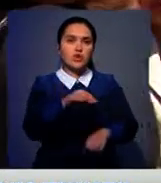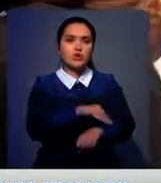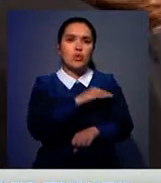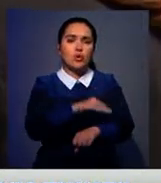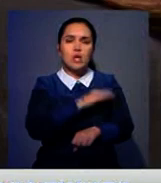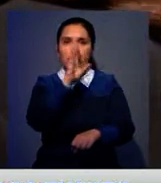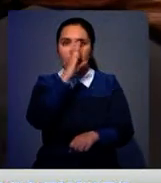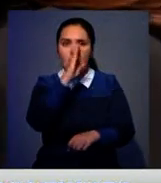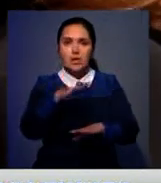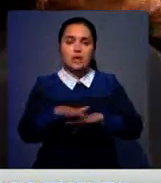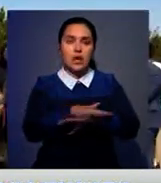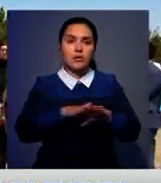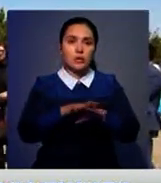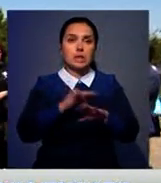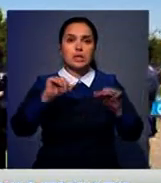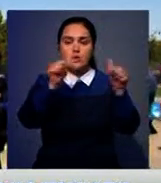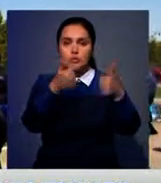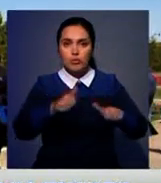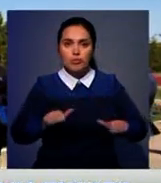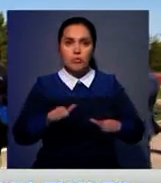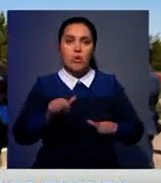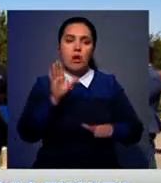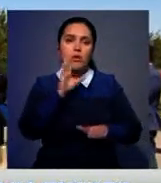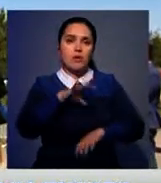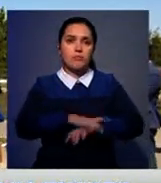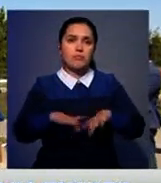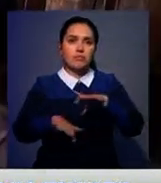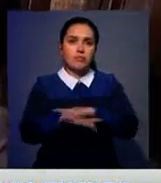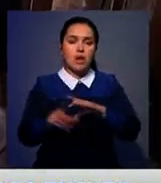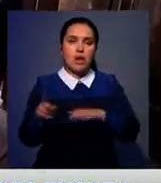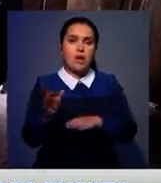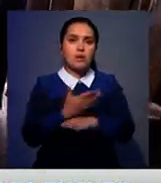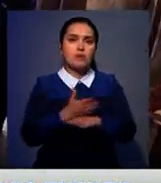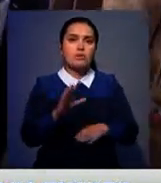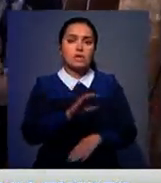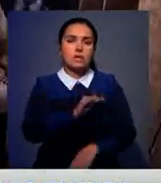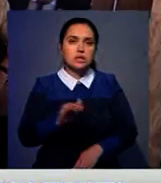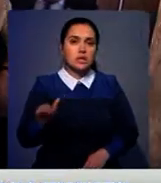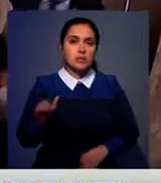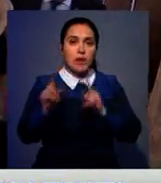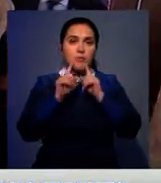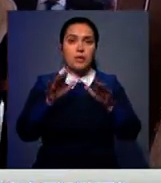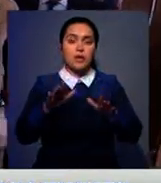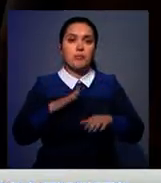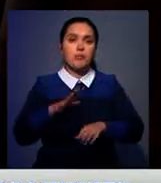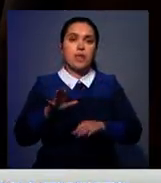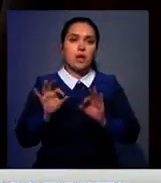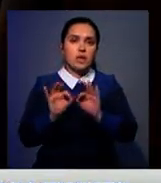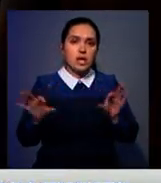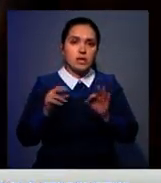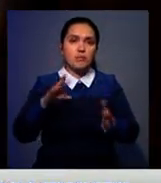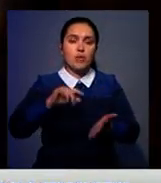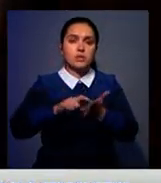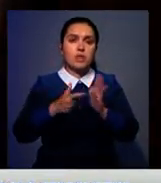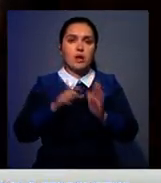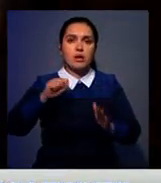всего Союза, и скульптурные композиции узниц, которых разлучают с детьми. Для парламентариев провели экскурсию по залам